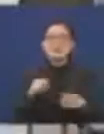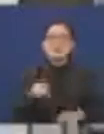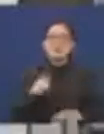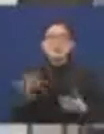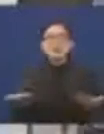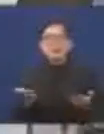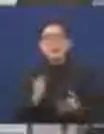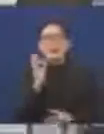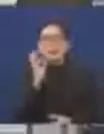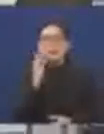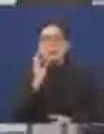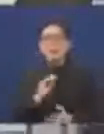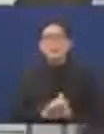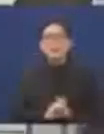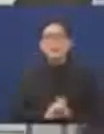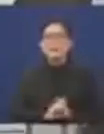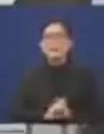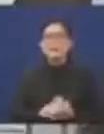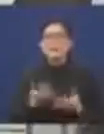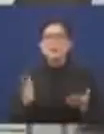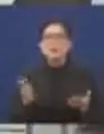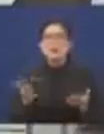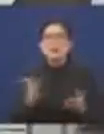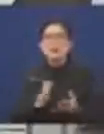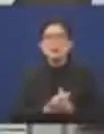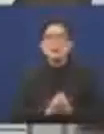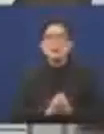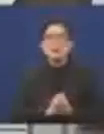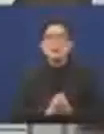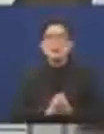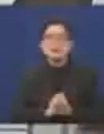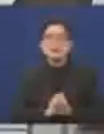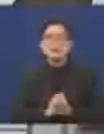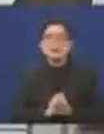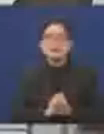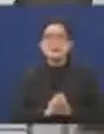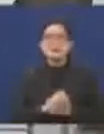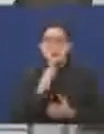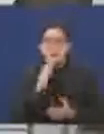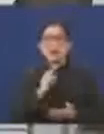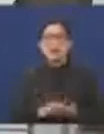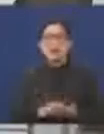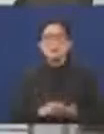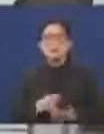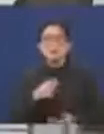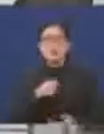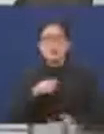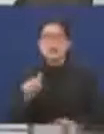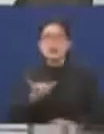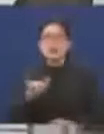Jadi bagaimana gitu? Eh? Pokoknya percaya Pak, saya juga demikian. Saya